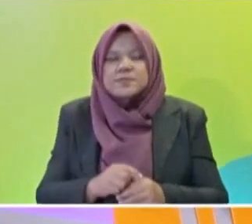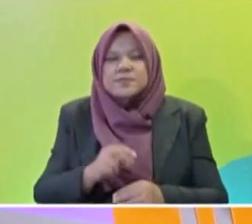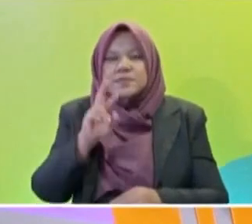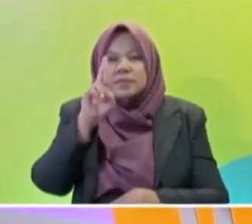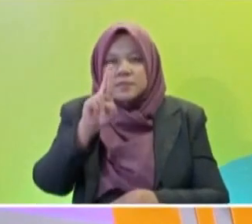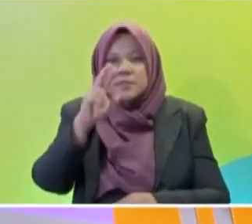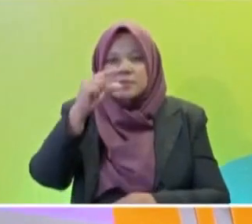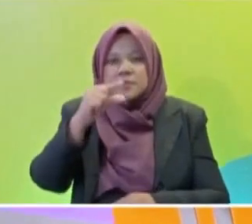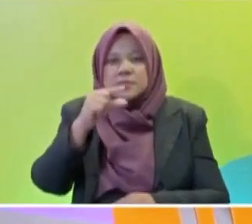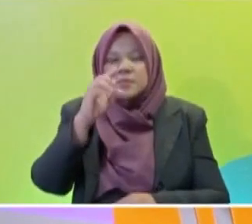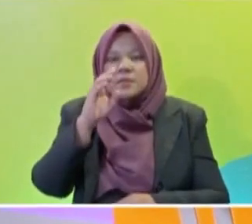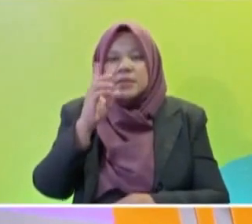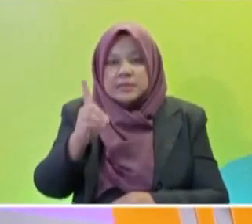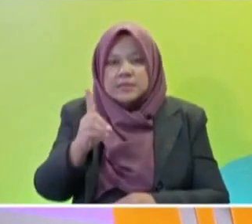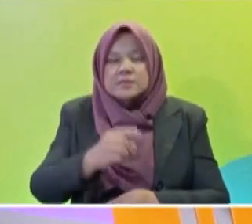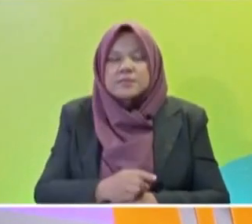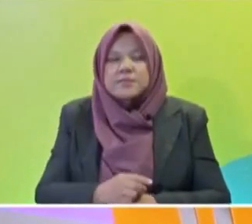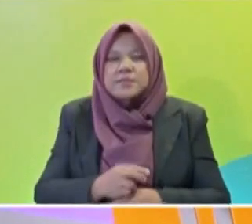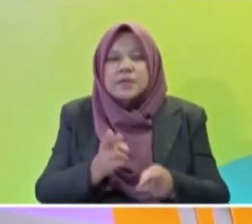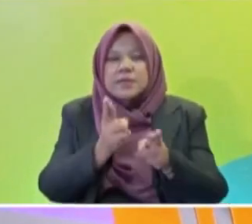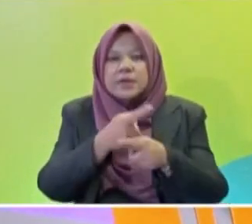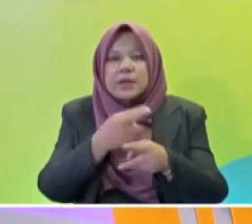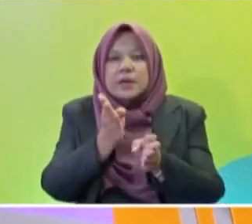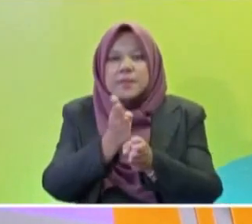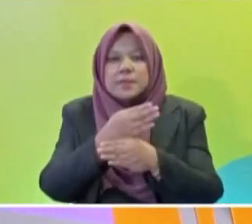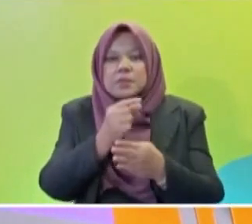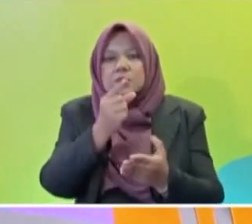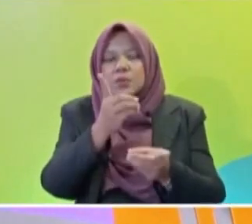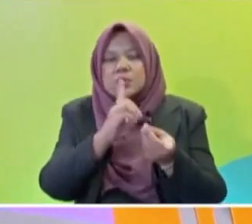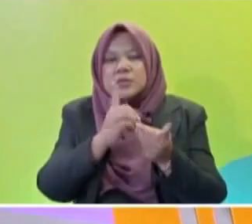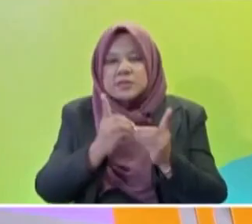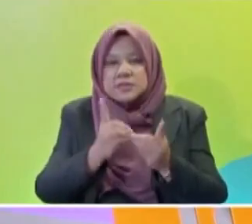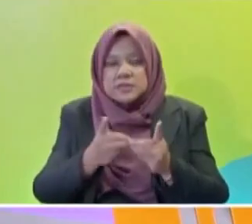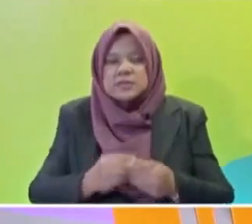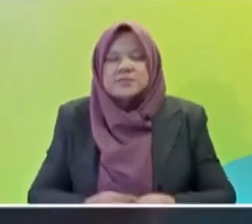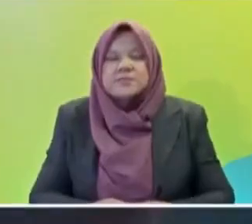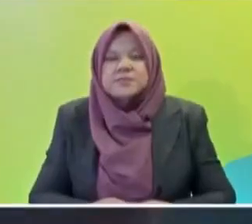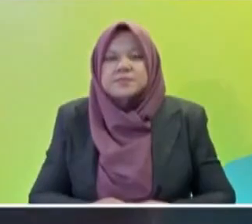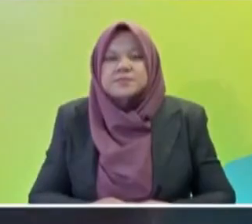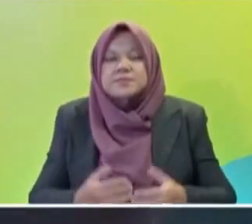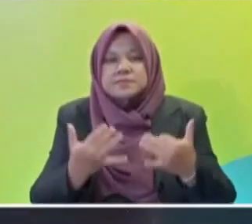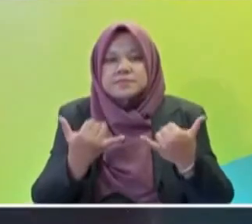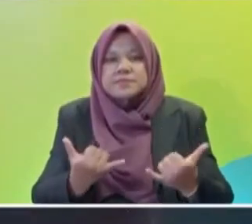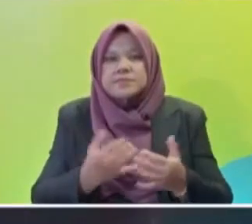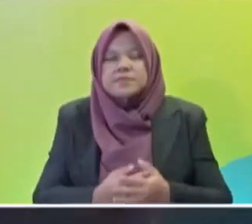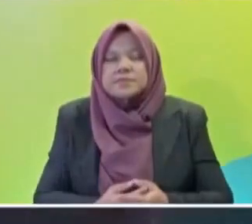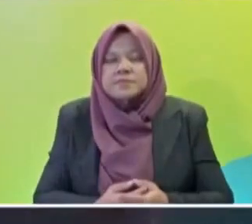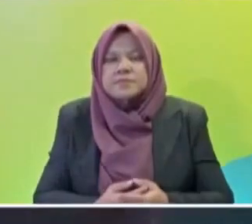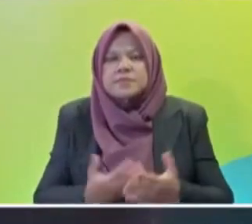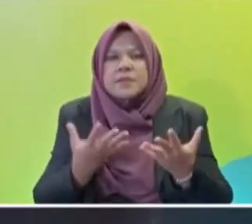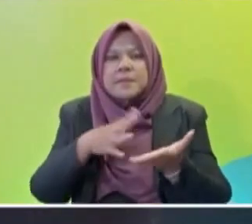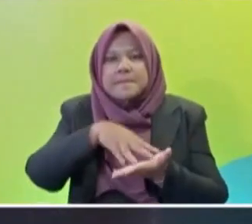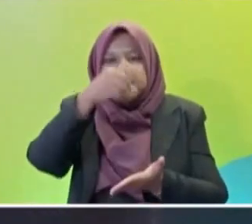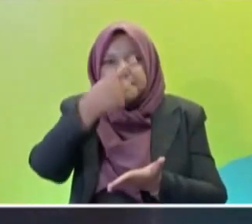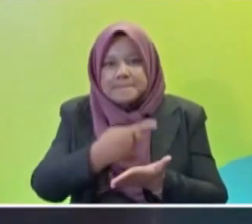argd atau dikenali sebagai bentuk grafik digital apakah yang akan kita